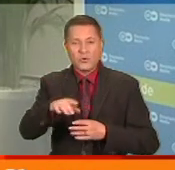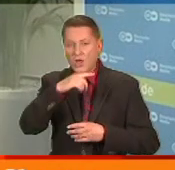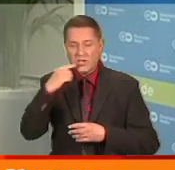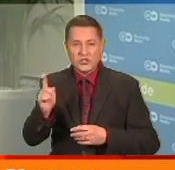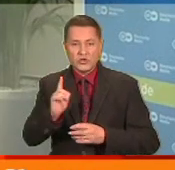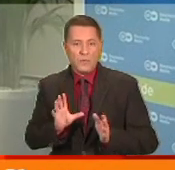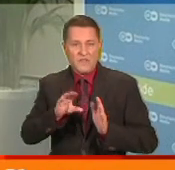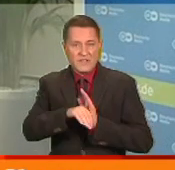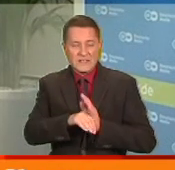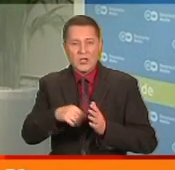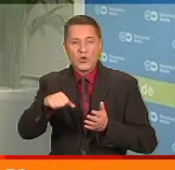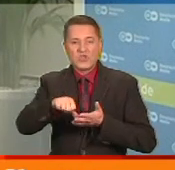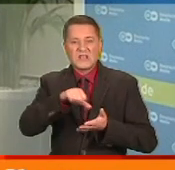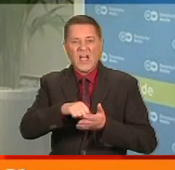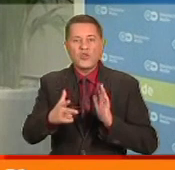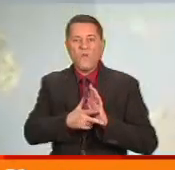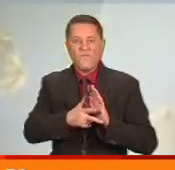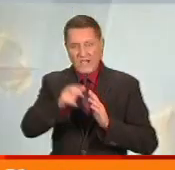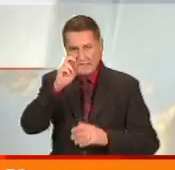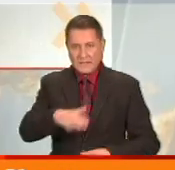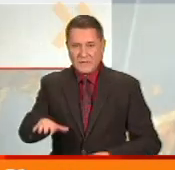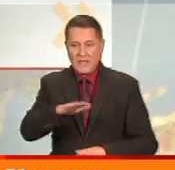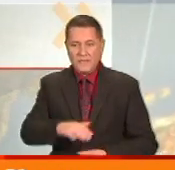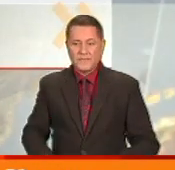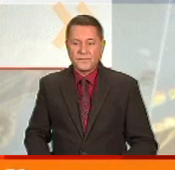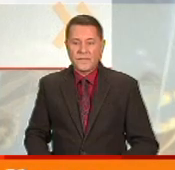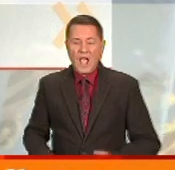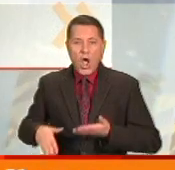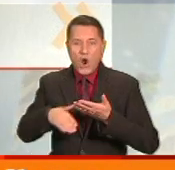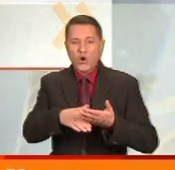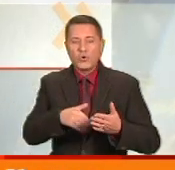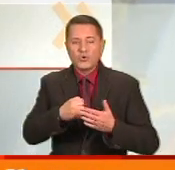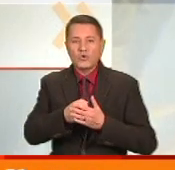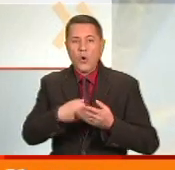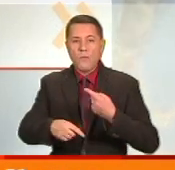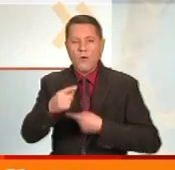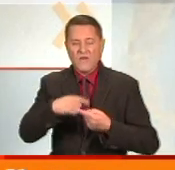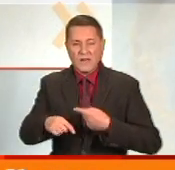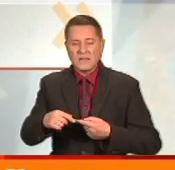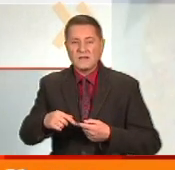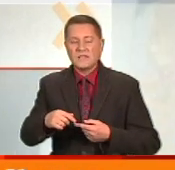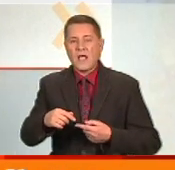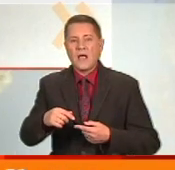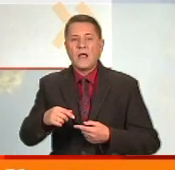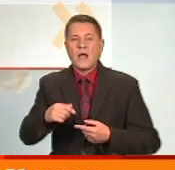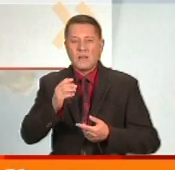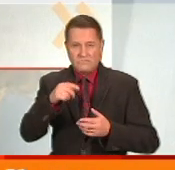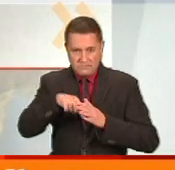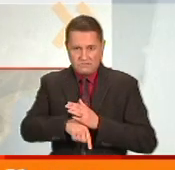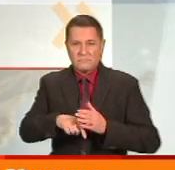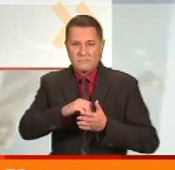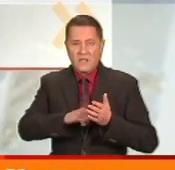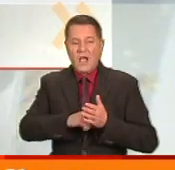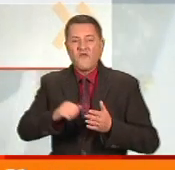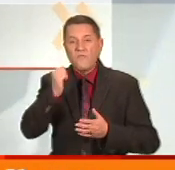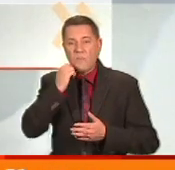до складу вісімки ключ до повернення у формат великої вісімки лежить у Москві якщо на сході України та у